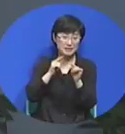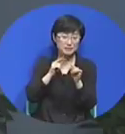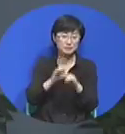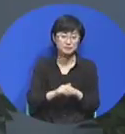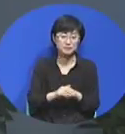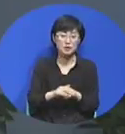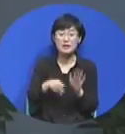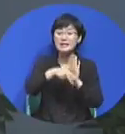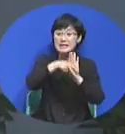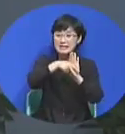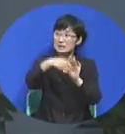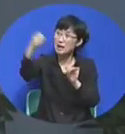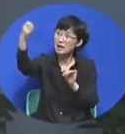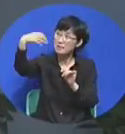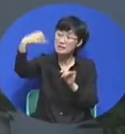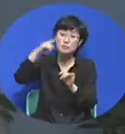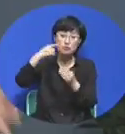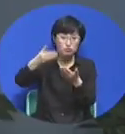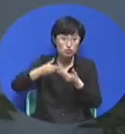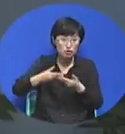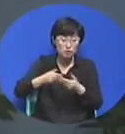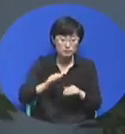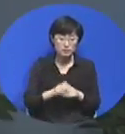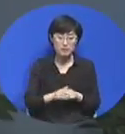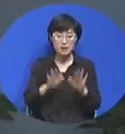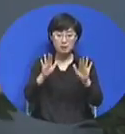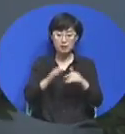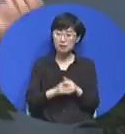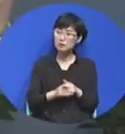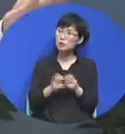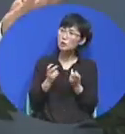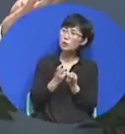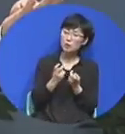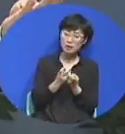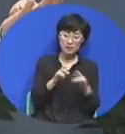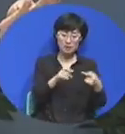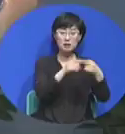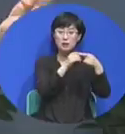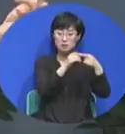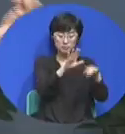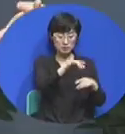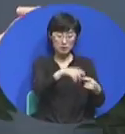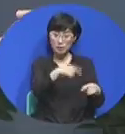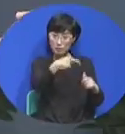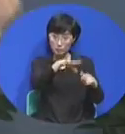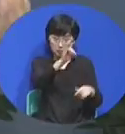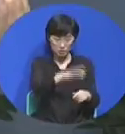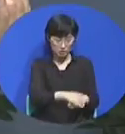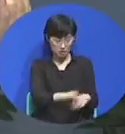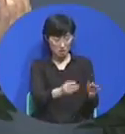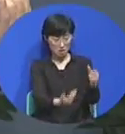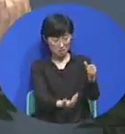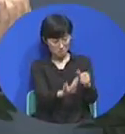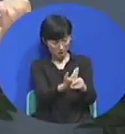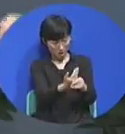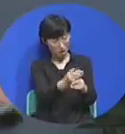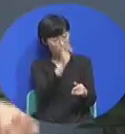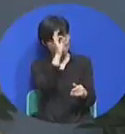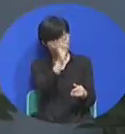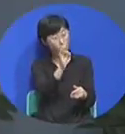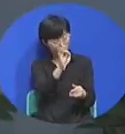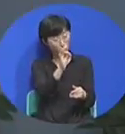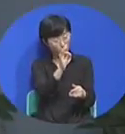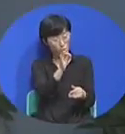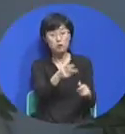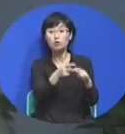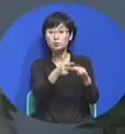speaks about. 이사야에게. To Isaiah. 그래서 순서 어떻게 합니까? 순서 나왔어요. 현실. 사실 진실을 보면 영적 사실이 보여요. So you can